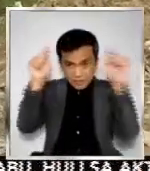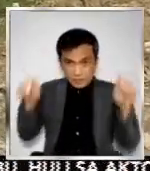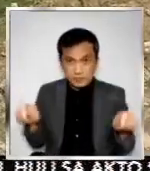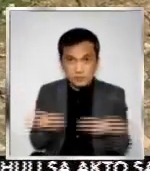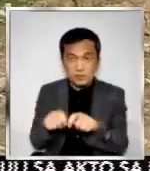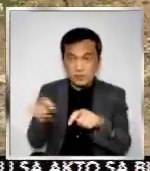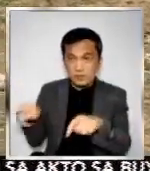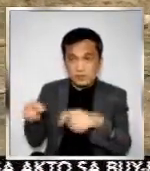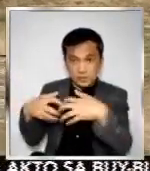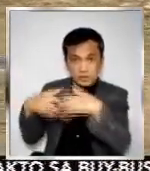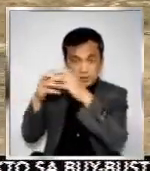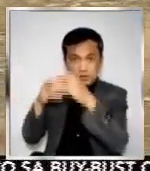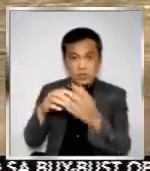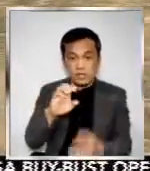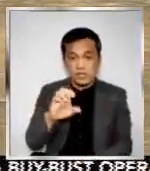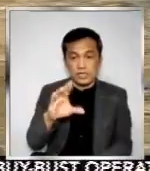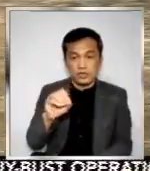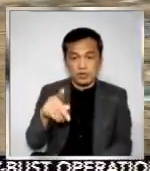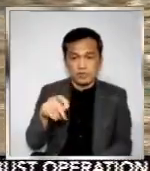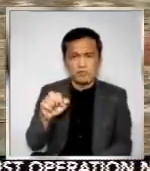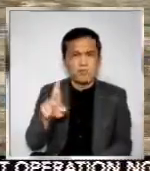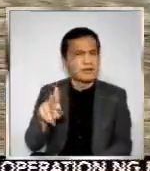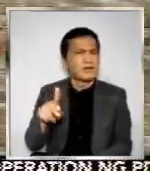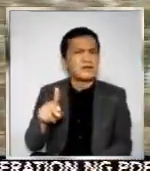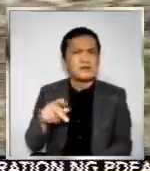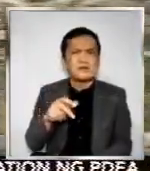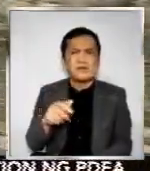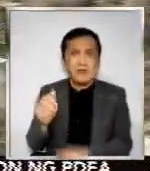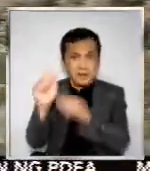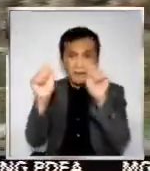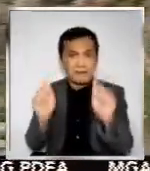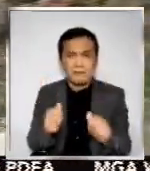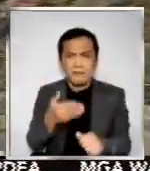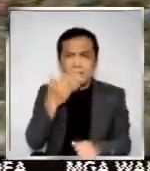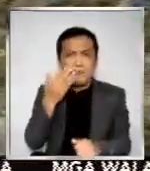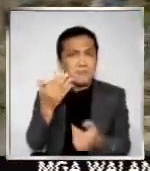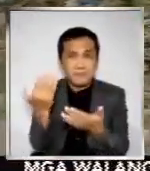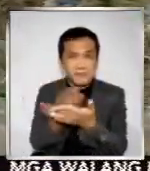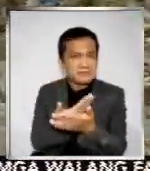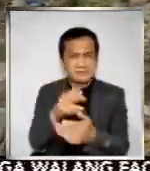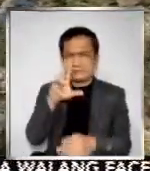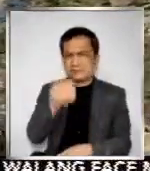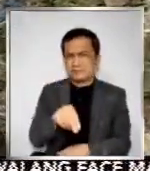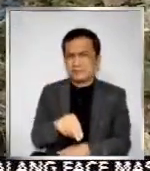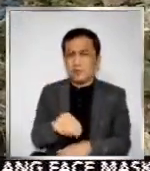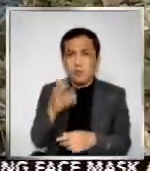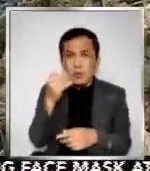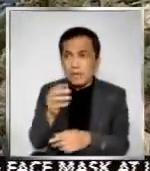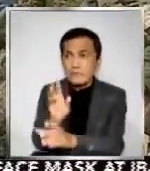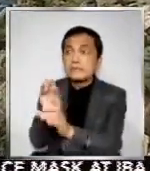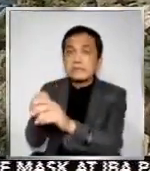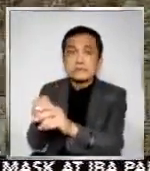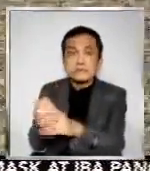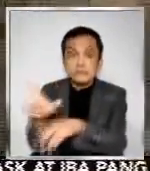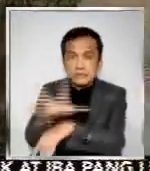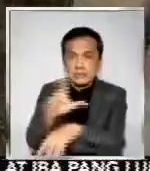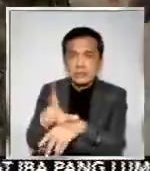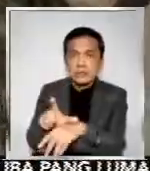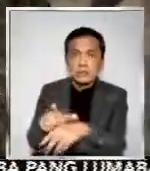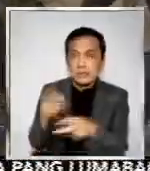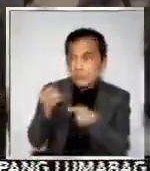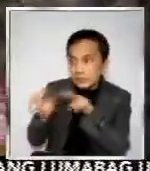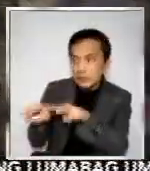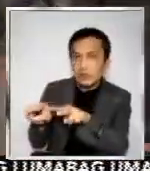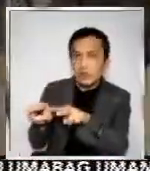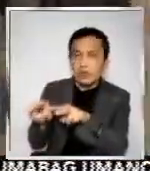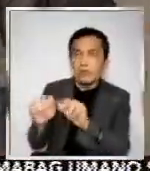hindi sariwang hangin ang malalanghap dito. Dahil sa loob ng 4 na hektaryang compound, bundok ng basura ang makikita.